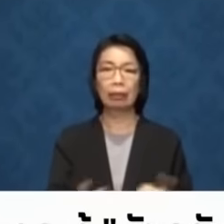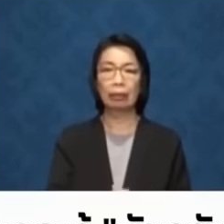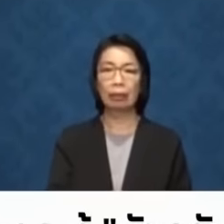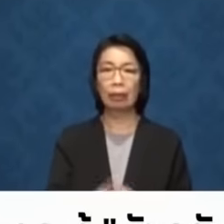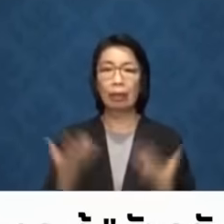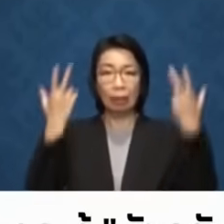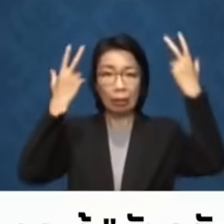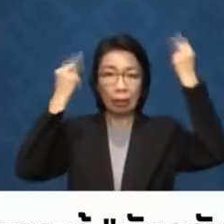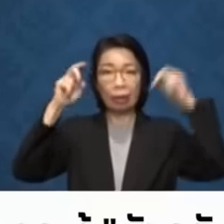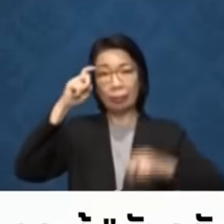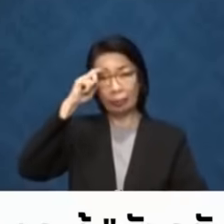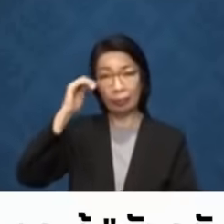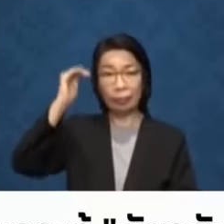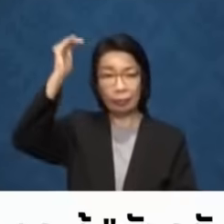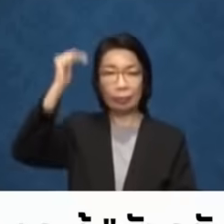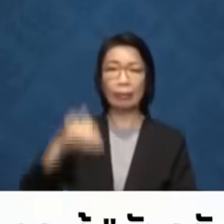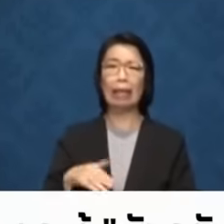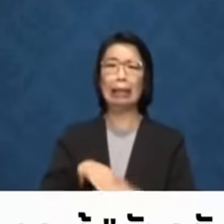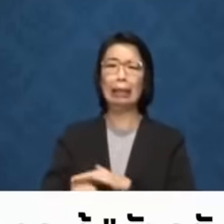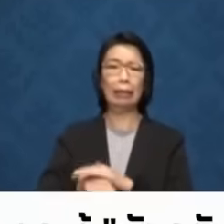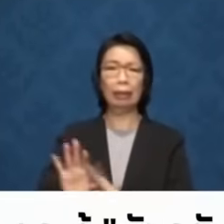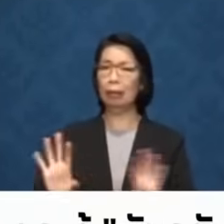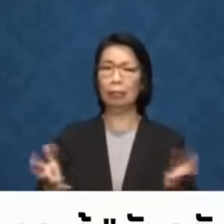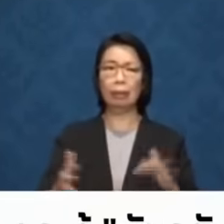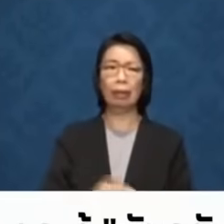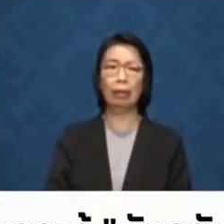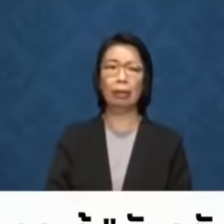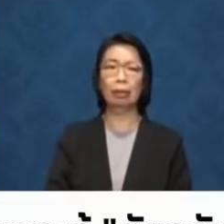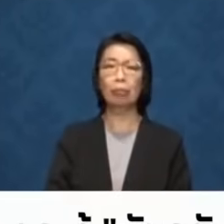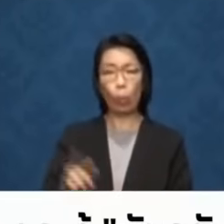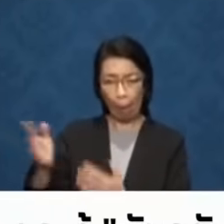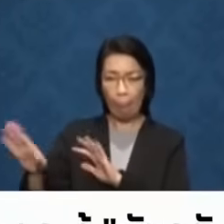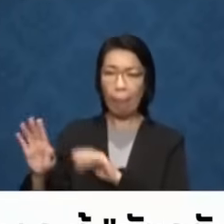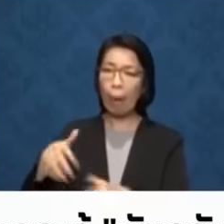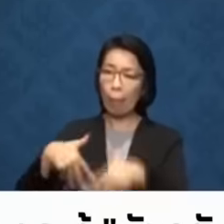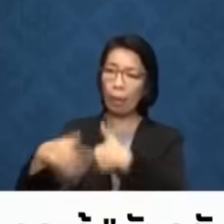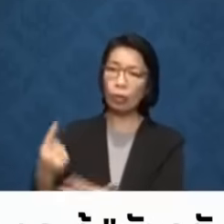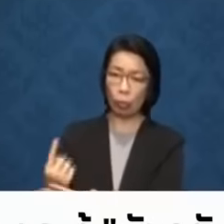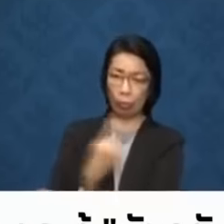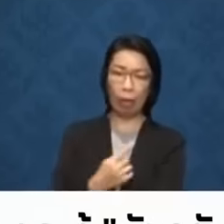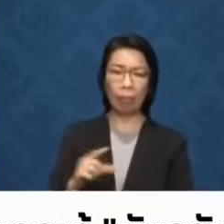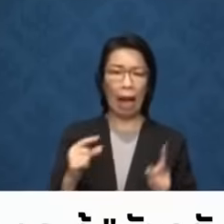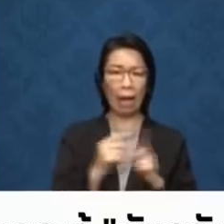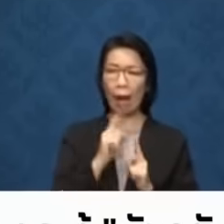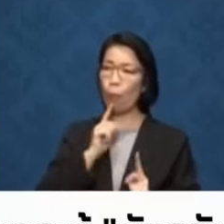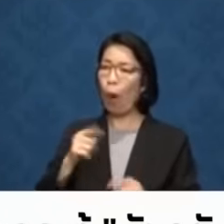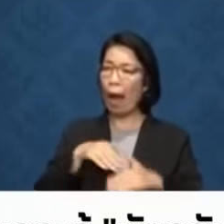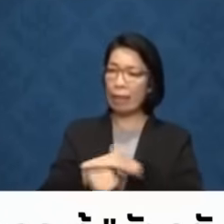ฐมนตรีเศรษฐาทวีสินพวกผมไม่หนีครับพวกผมมาจากประชาชนอย่าใช้คำพูดว่าหนีสภ